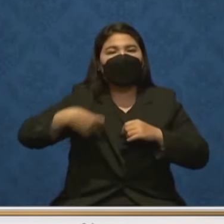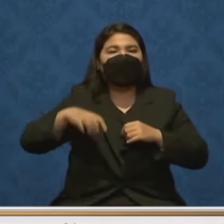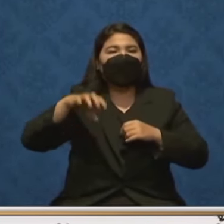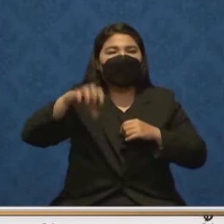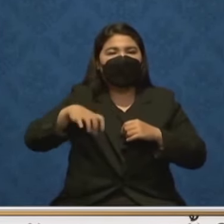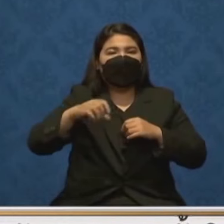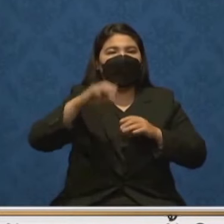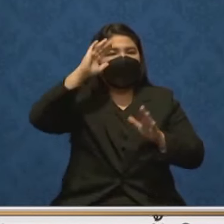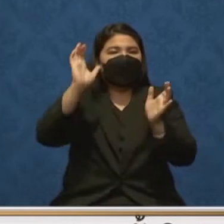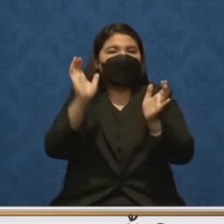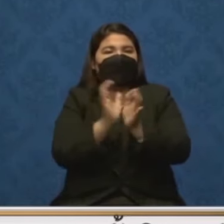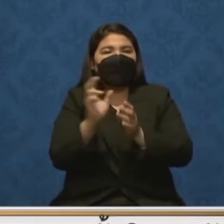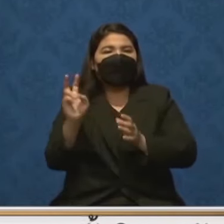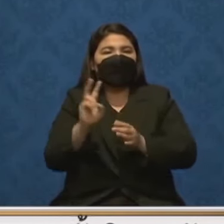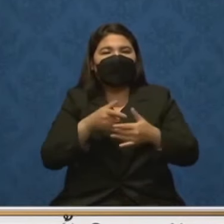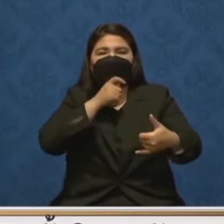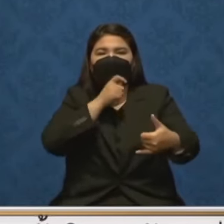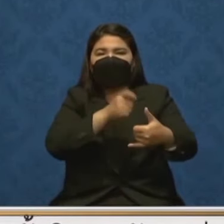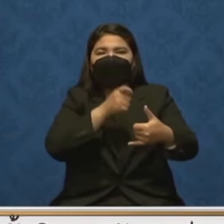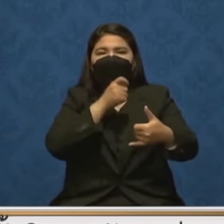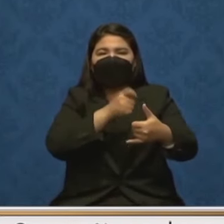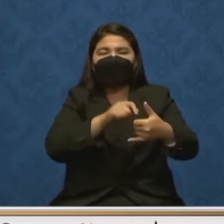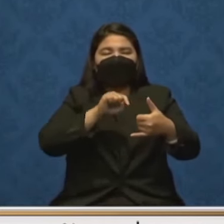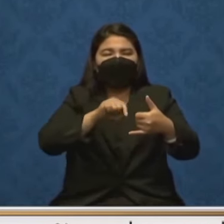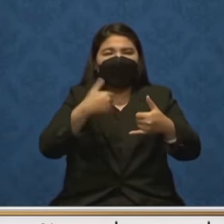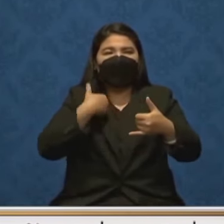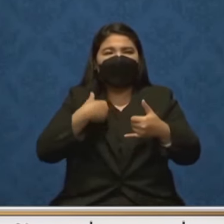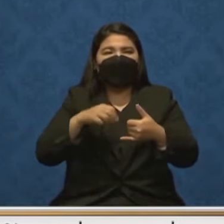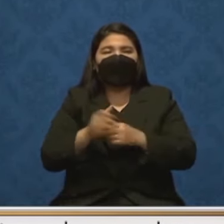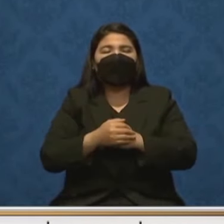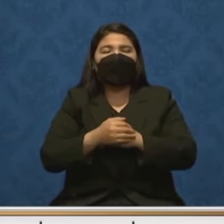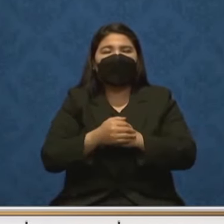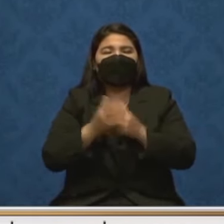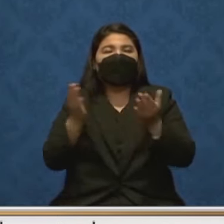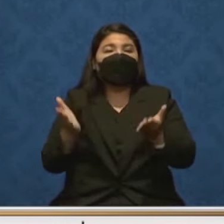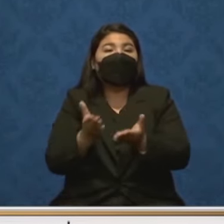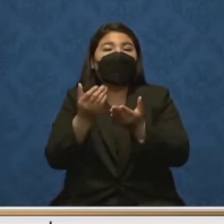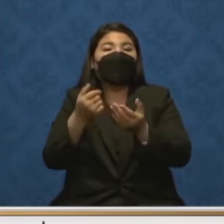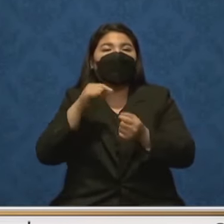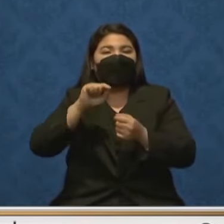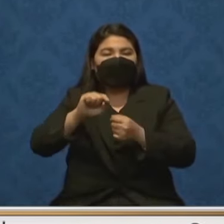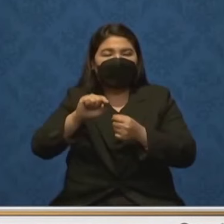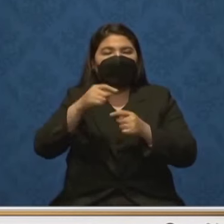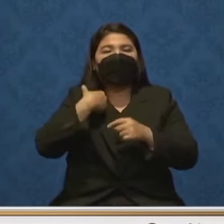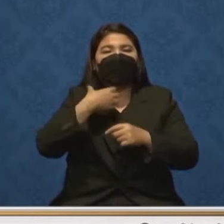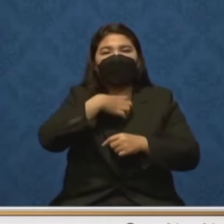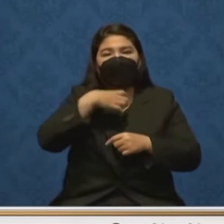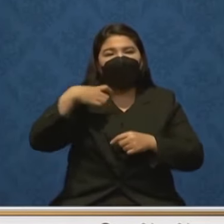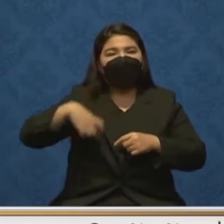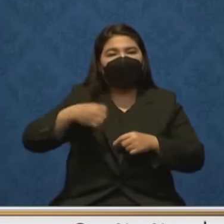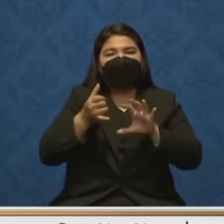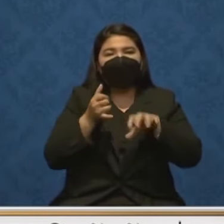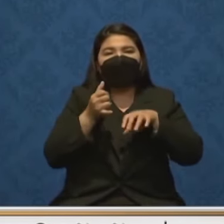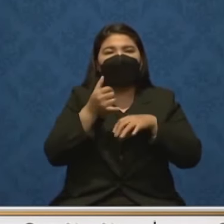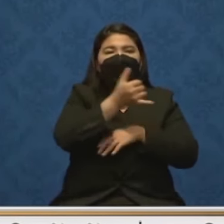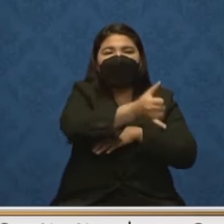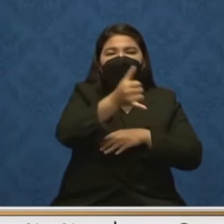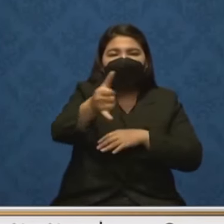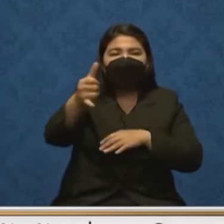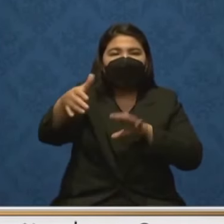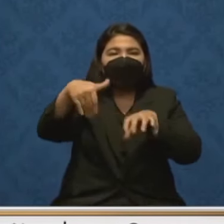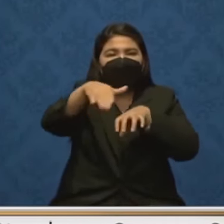ร่วมกับตำรวจสอบสวนแล้วมาร่วมกับพวกหน่วยงานสังคมสงเคราะห์ก็อยากให้อาการได้ออกนอกพื้นที่ที่อยากให้เป็นภาระของ